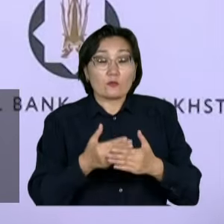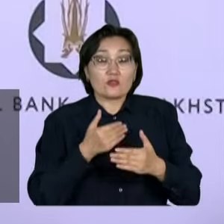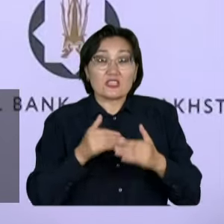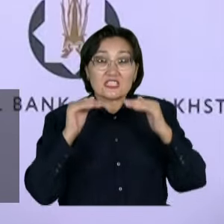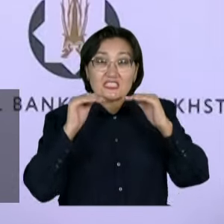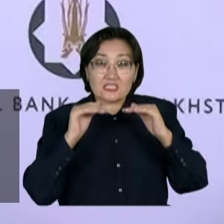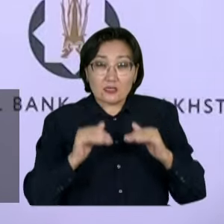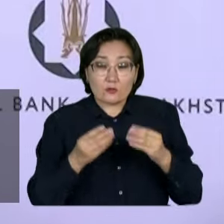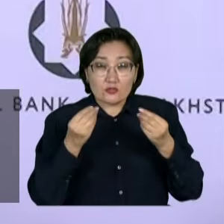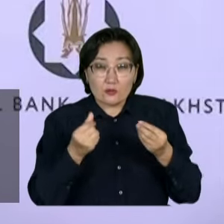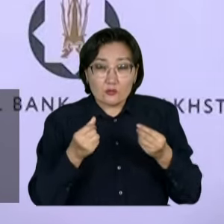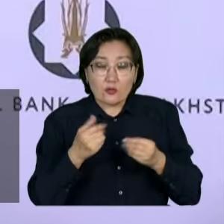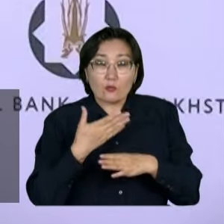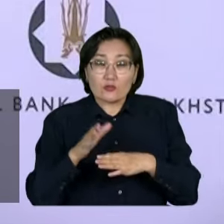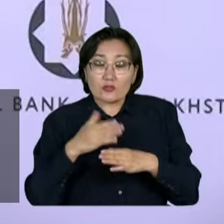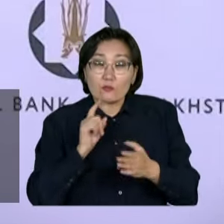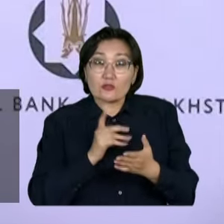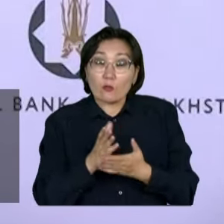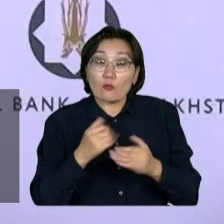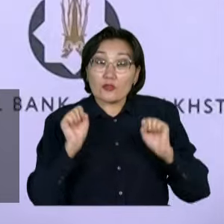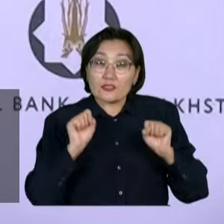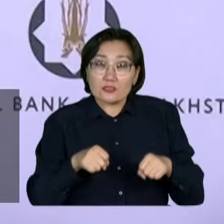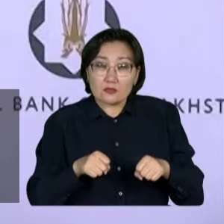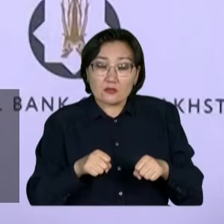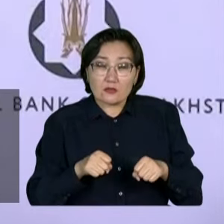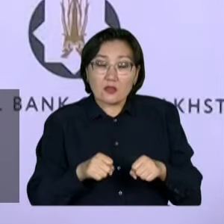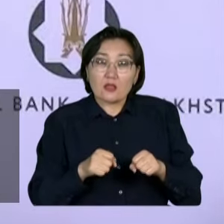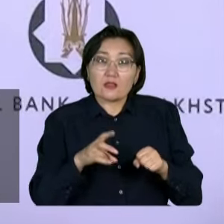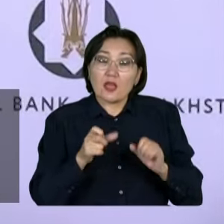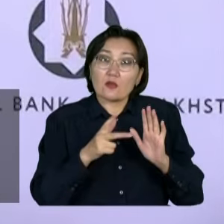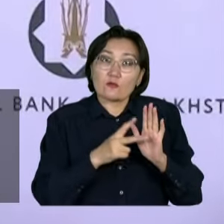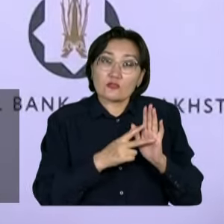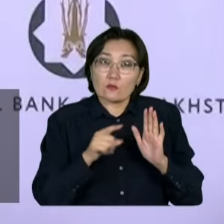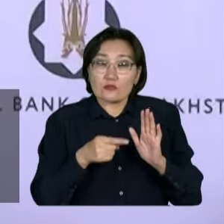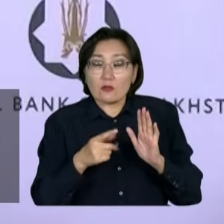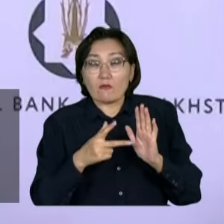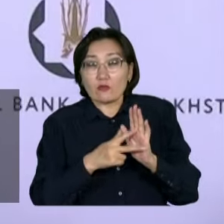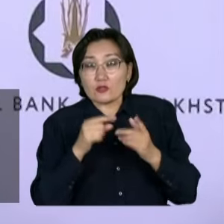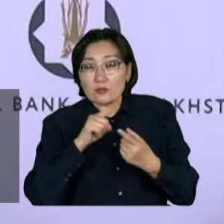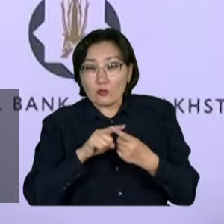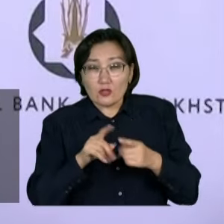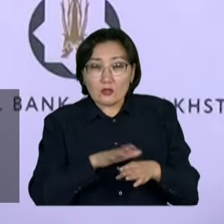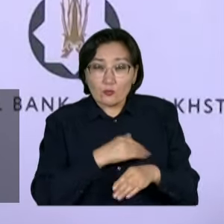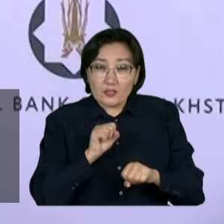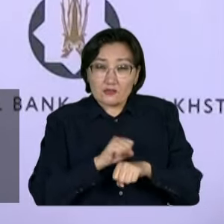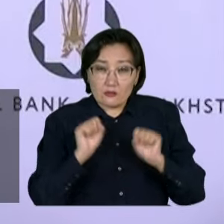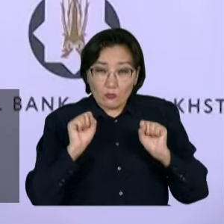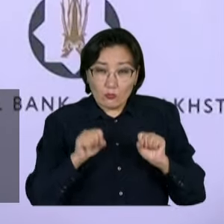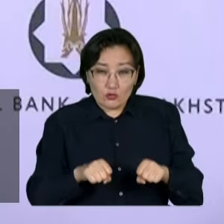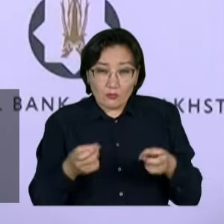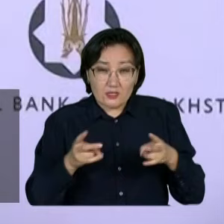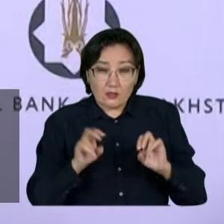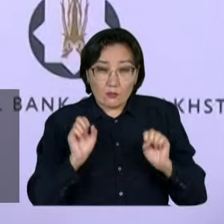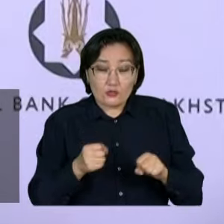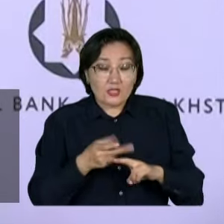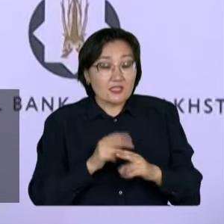снижать денежно-кредитную политику, потому что мы можем застрять на этих 8 плюс надолго. Это